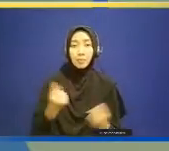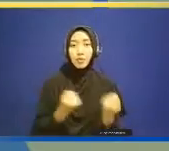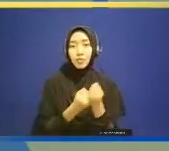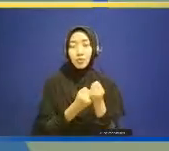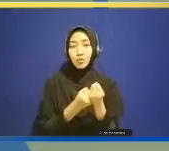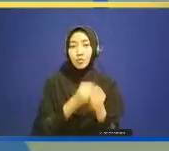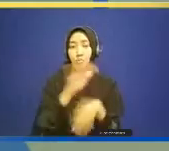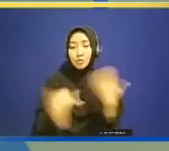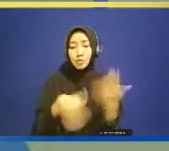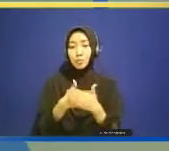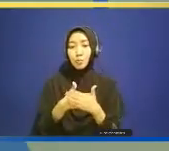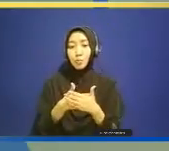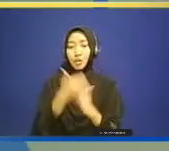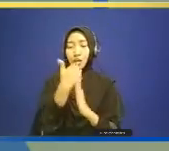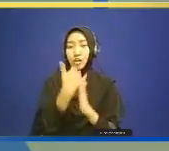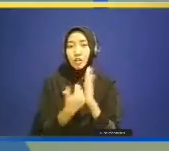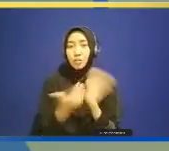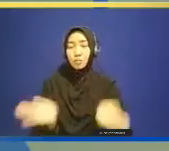Hai